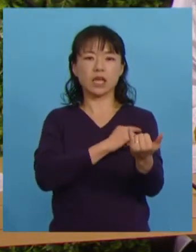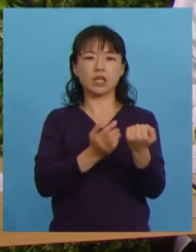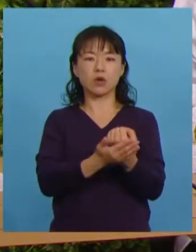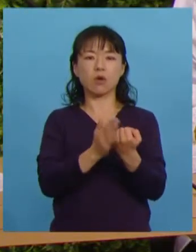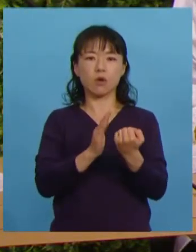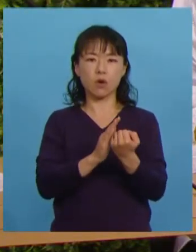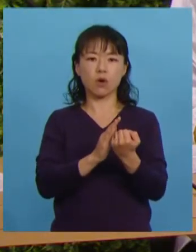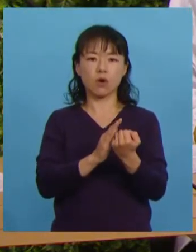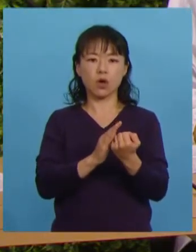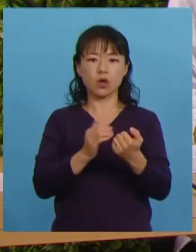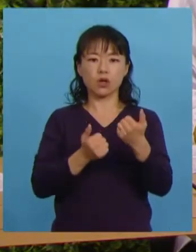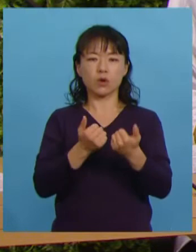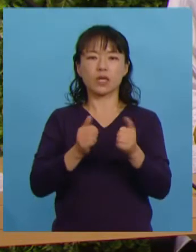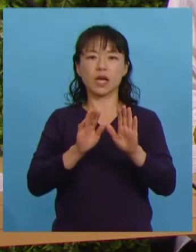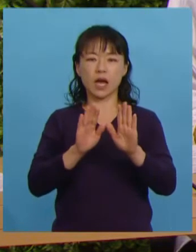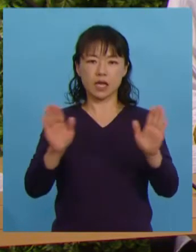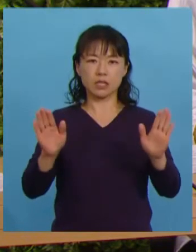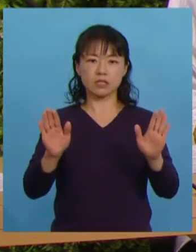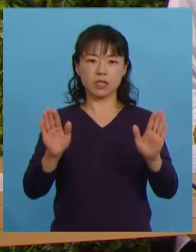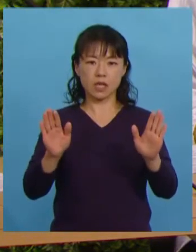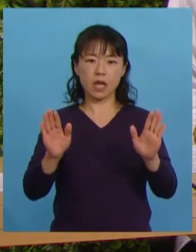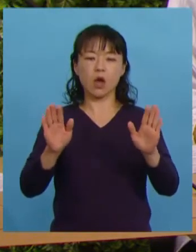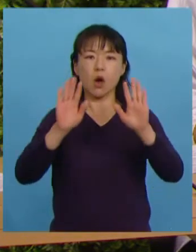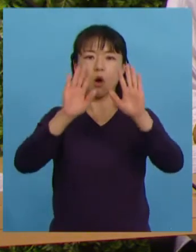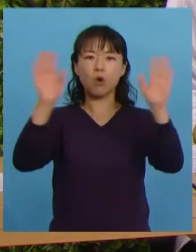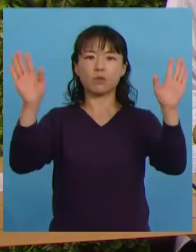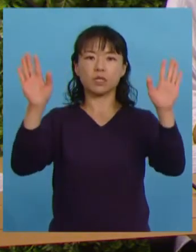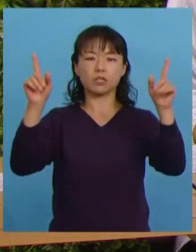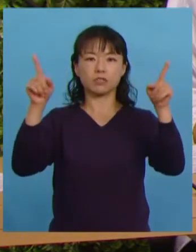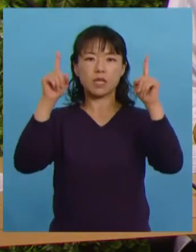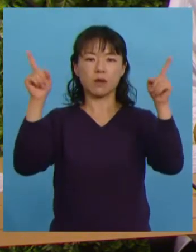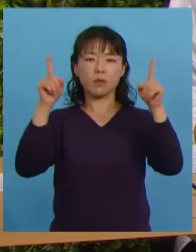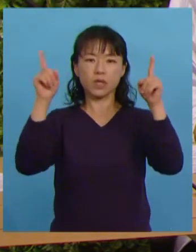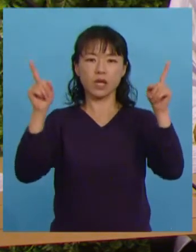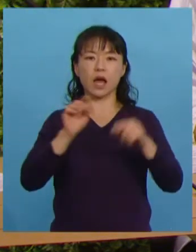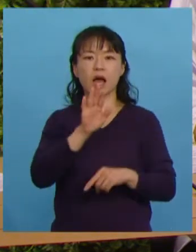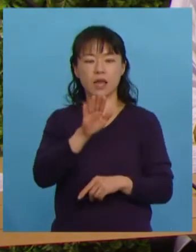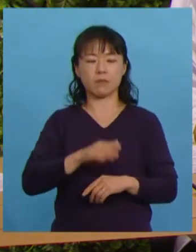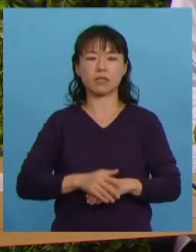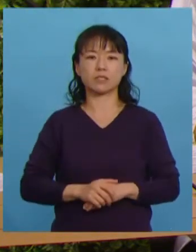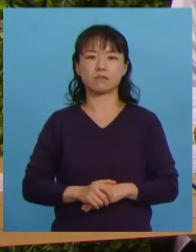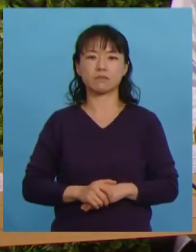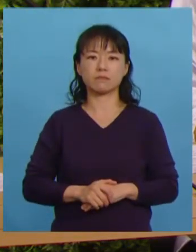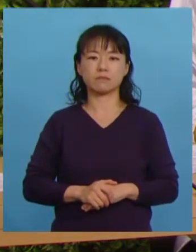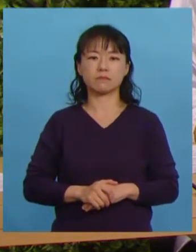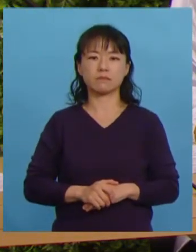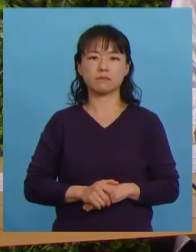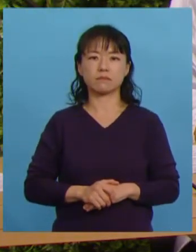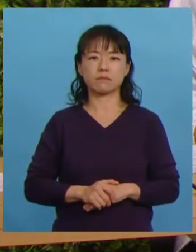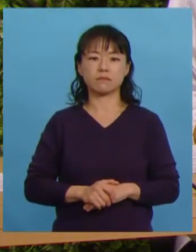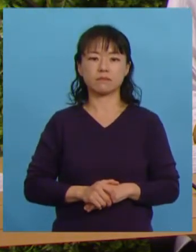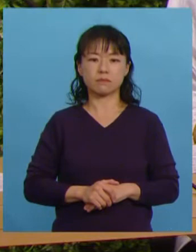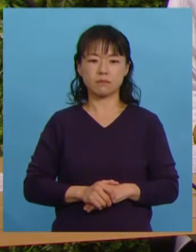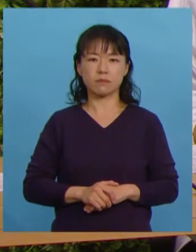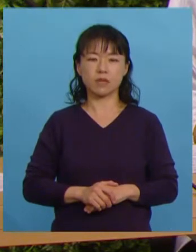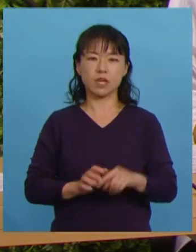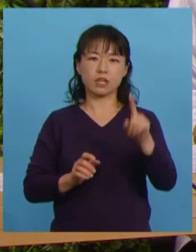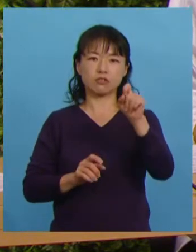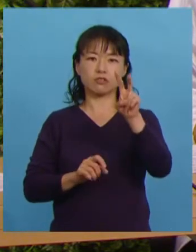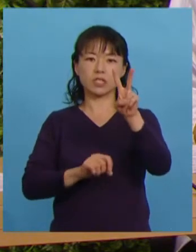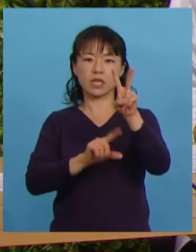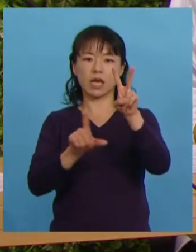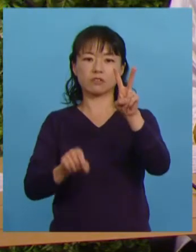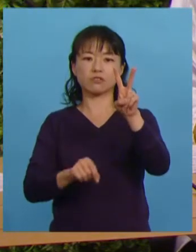議会の主催で第71回人権週間のオープニングセレモニーが開催されます。 はい、 12